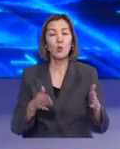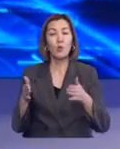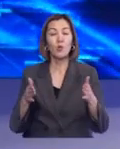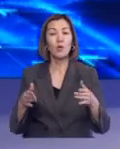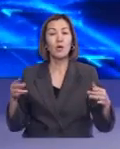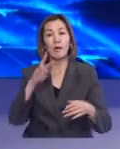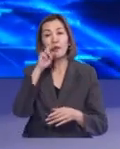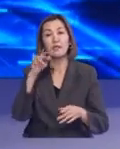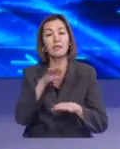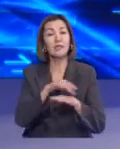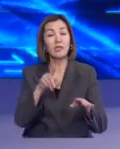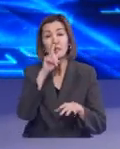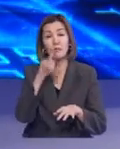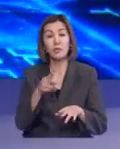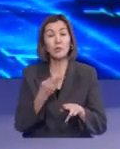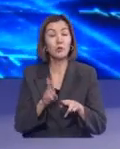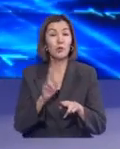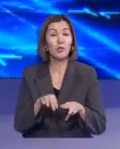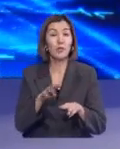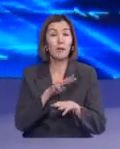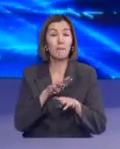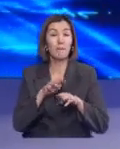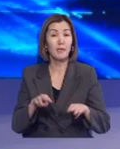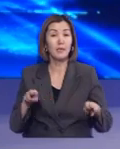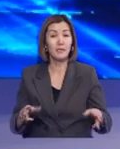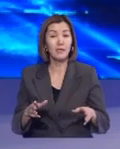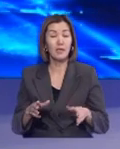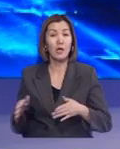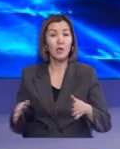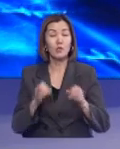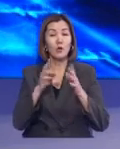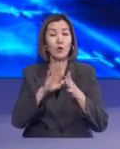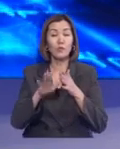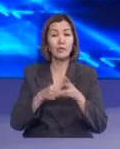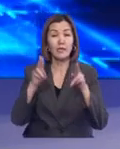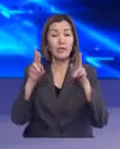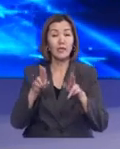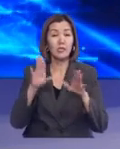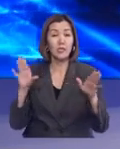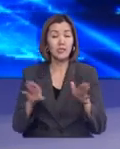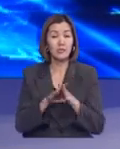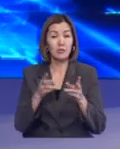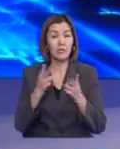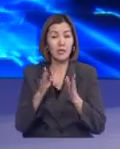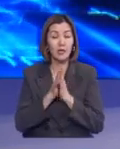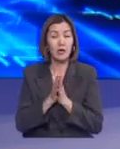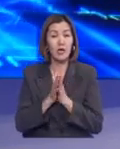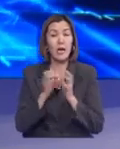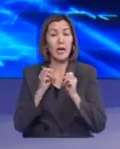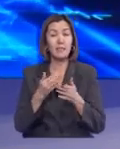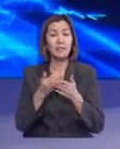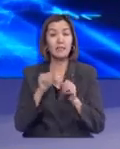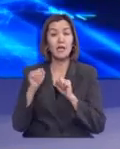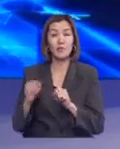Жол қателікті кешірмейді. Сондықтан ішкі істер министрлігі азаматтардан жол қауіпсіздігі ережесін сақтауды сұрайды. Қауіптің алдын алу